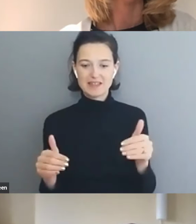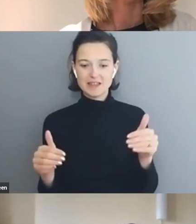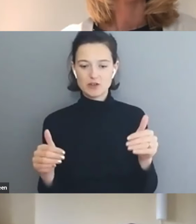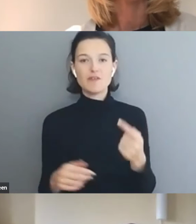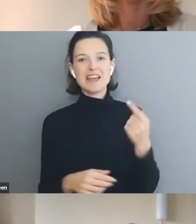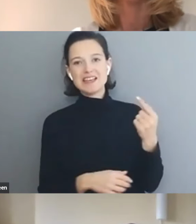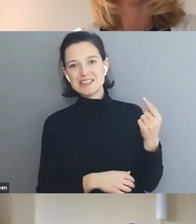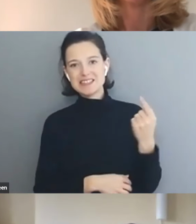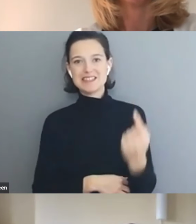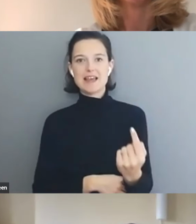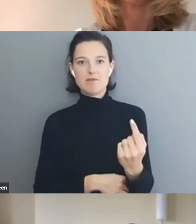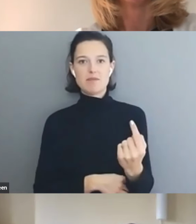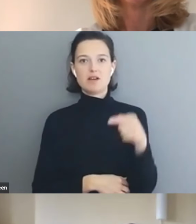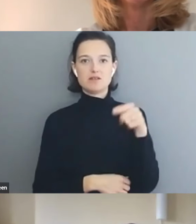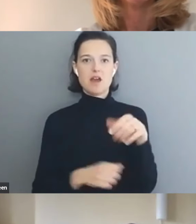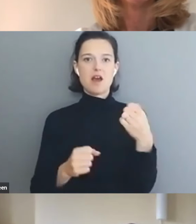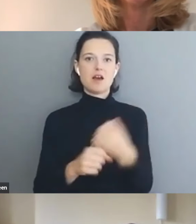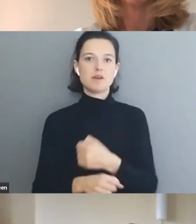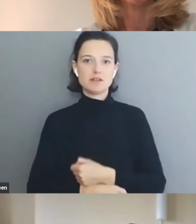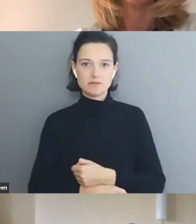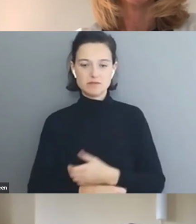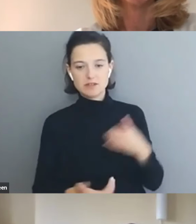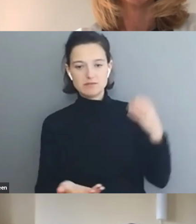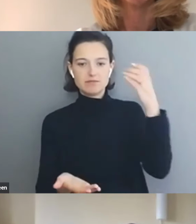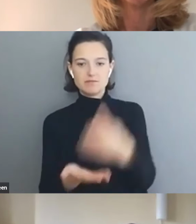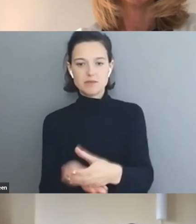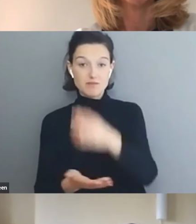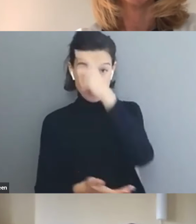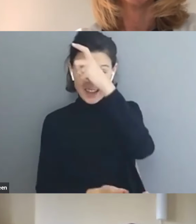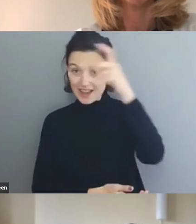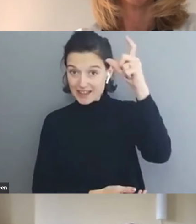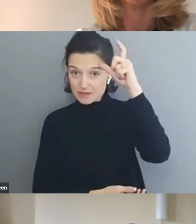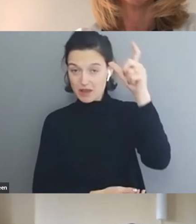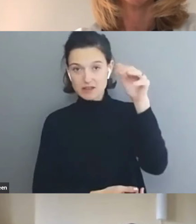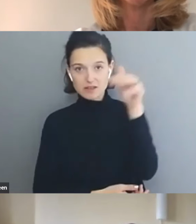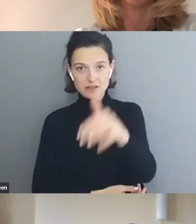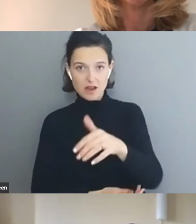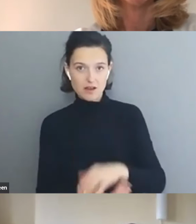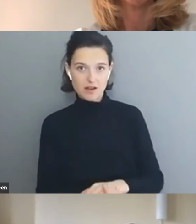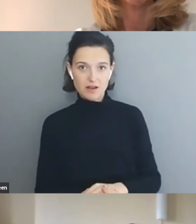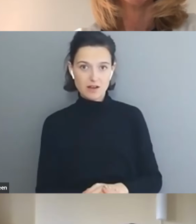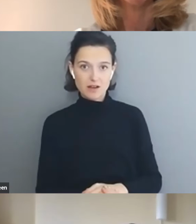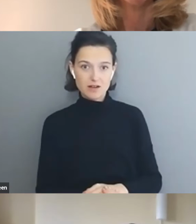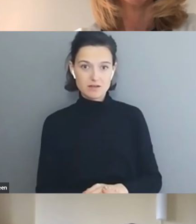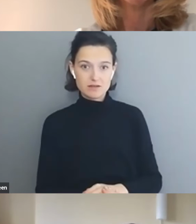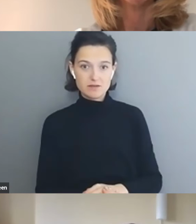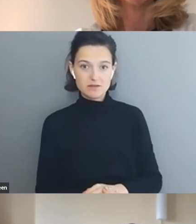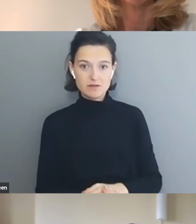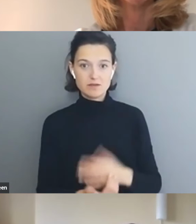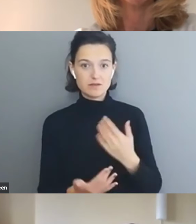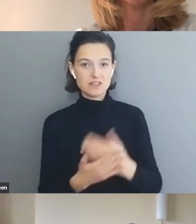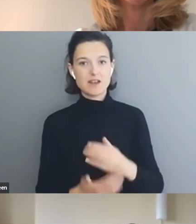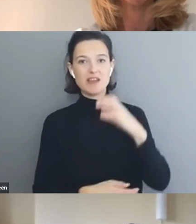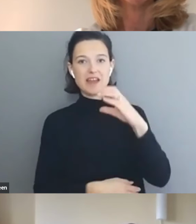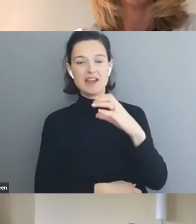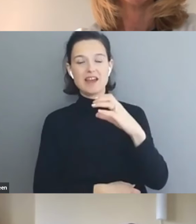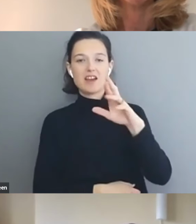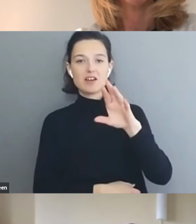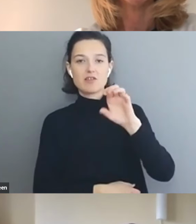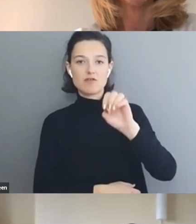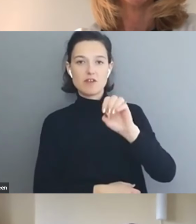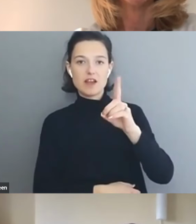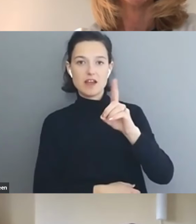eigener Sache zu sein, wie Klaus Wiesenberger das auch schon gesagt hat, weil das die sogenannte Credibility ja auch stärkt und weil man direkt, ich meine,